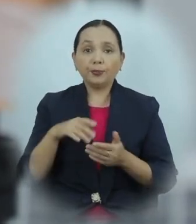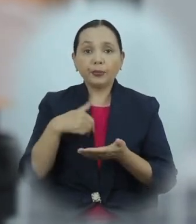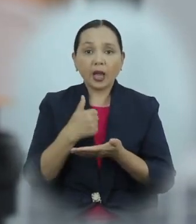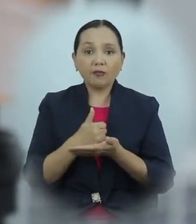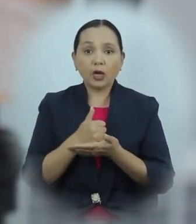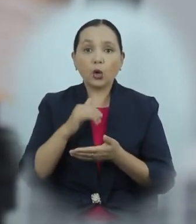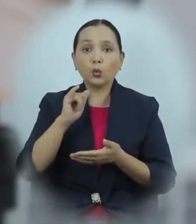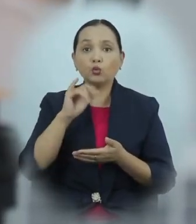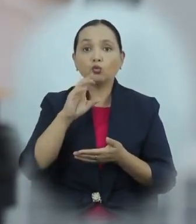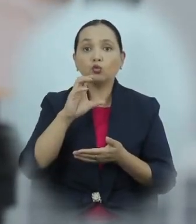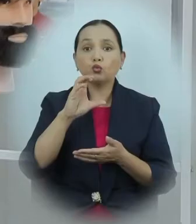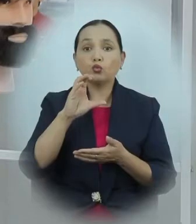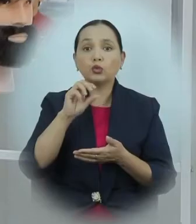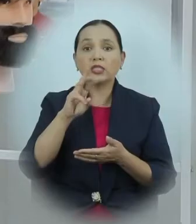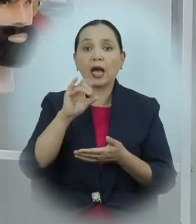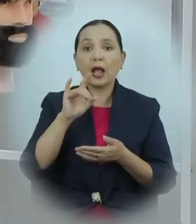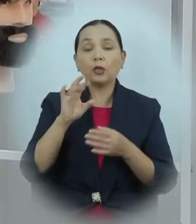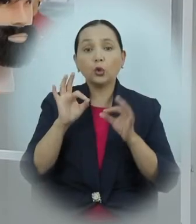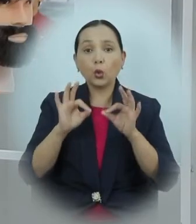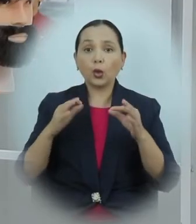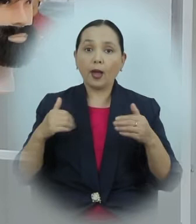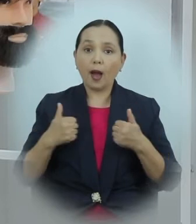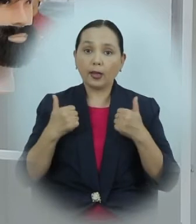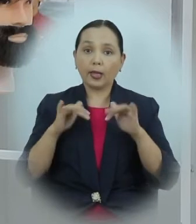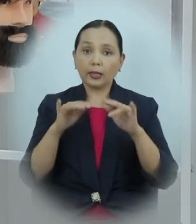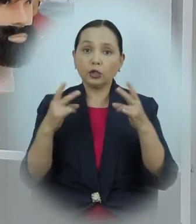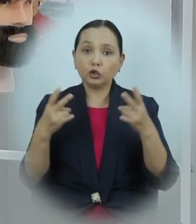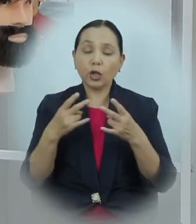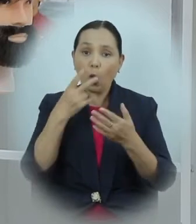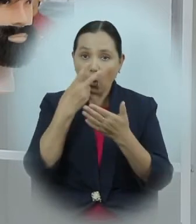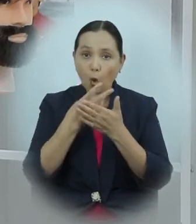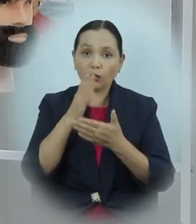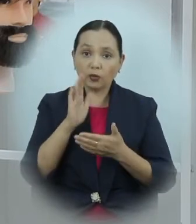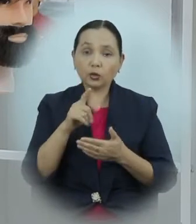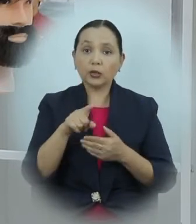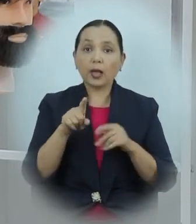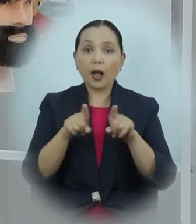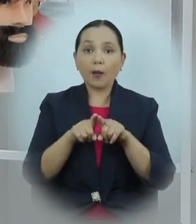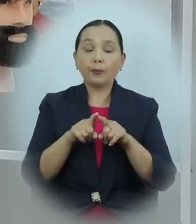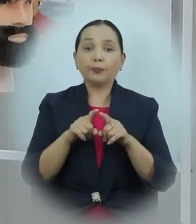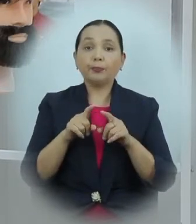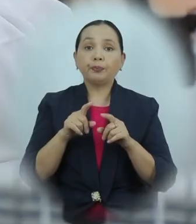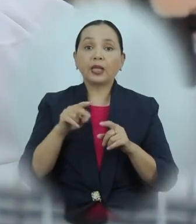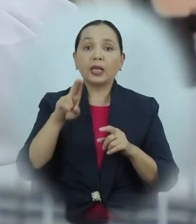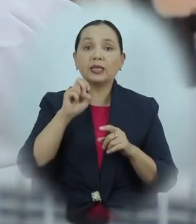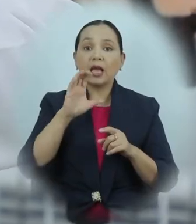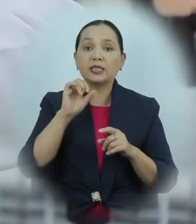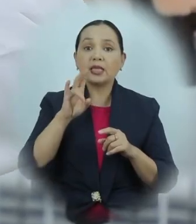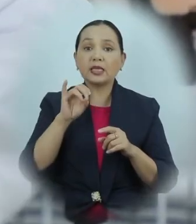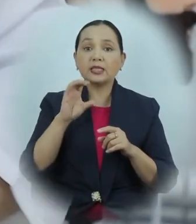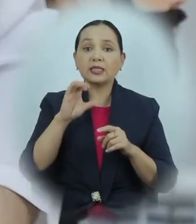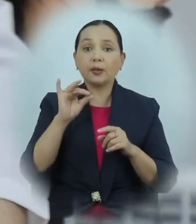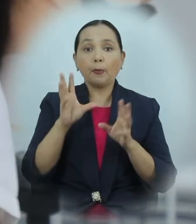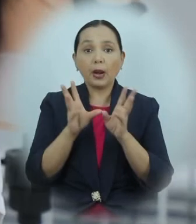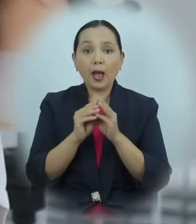Avvalo ustarani ham to'g'ri harakat qilishingiz kerak. Ko'rasizlar, ham dastasi bilan va tutqichni o'rtasida